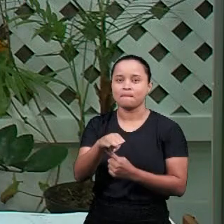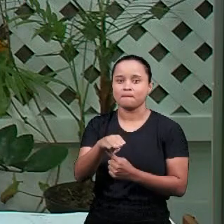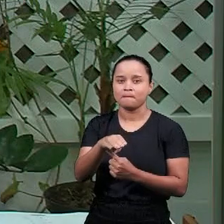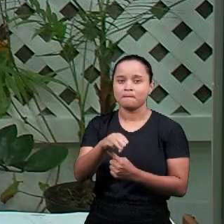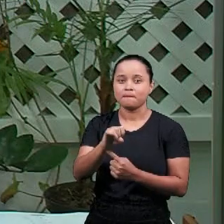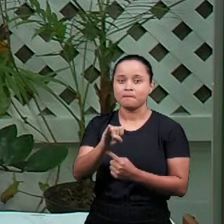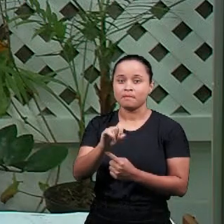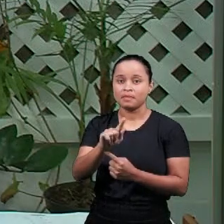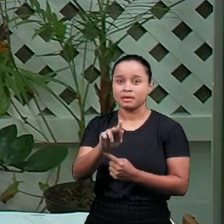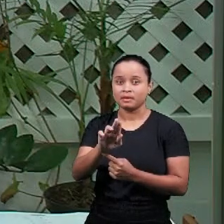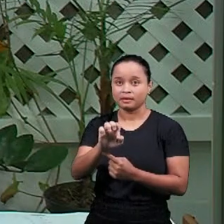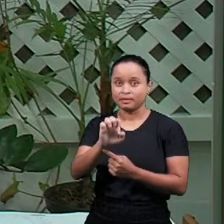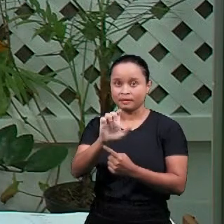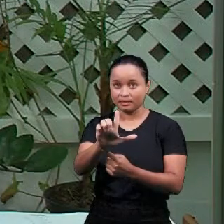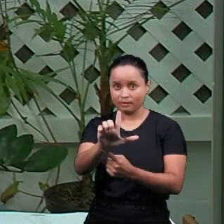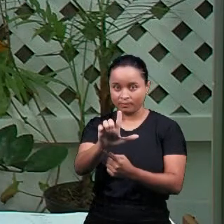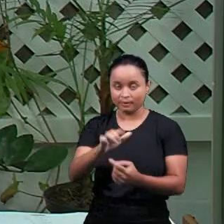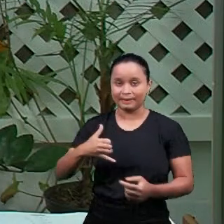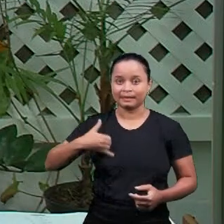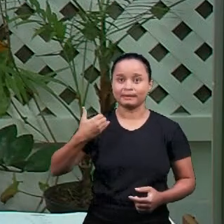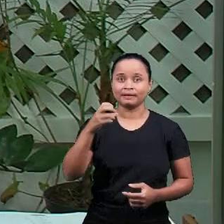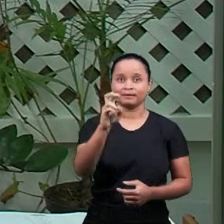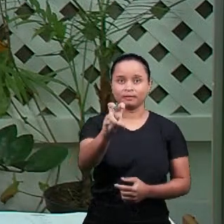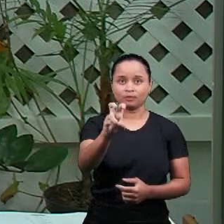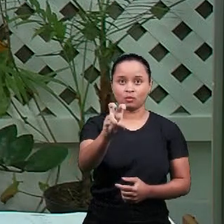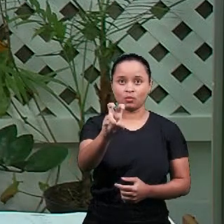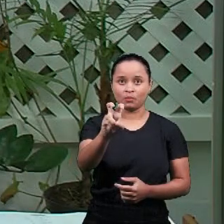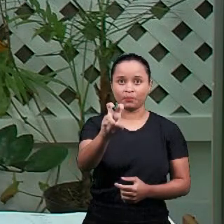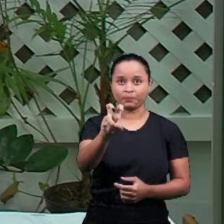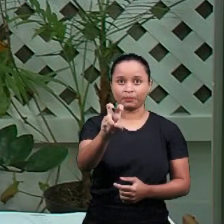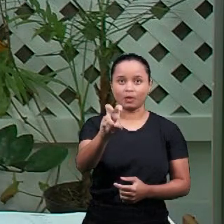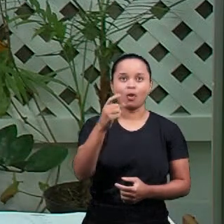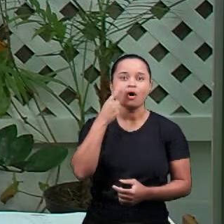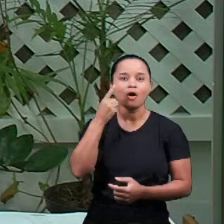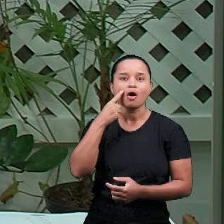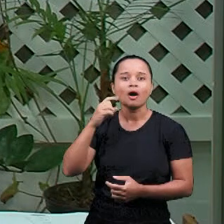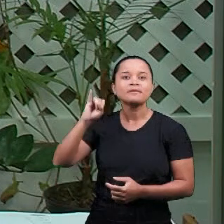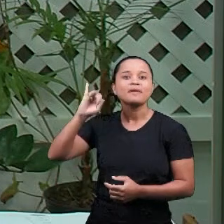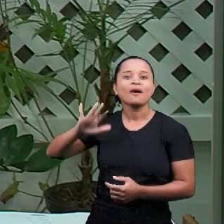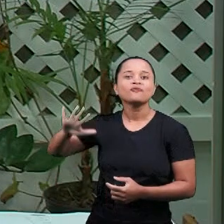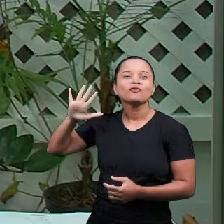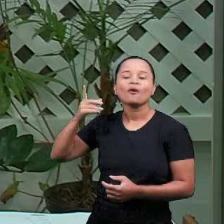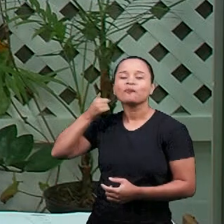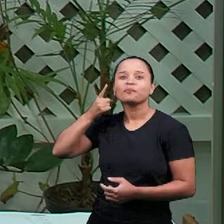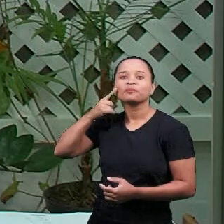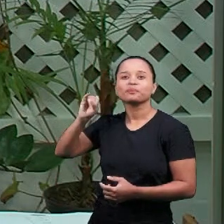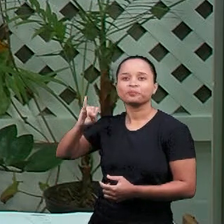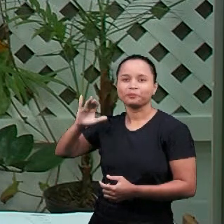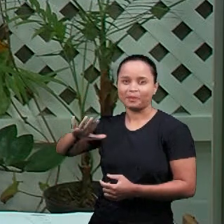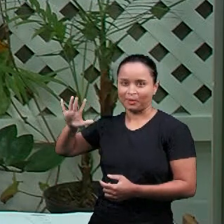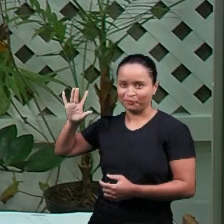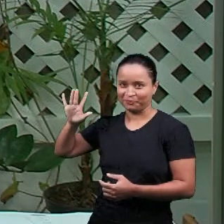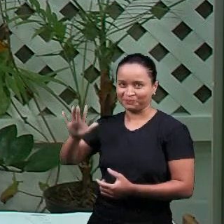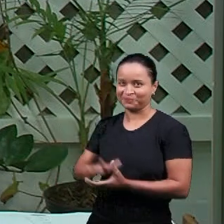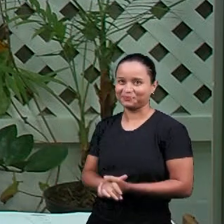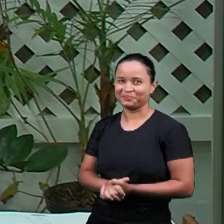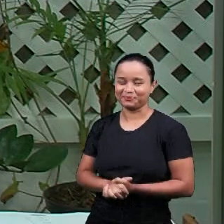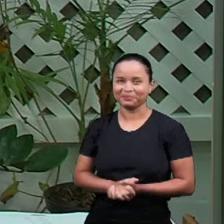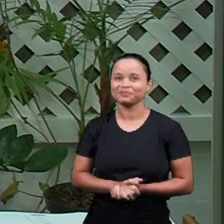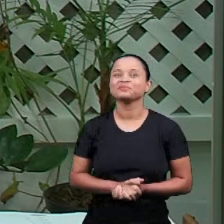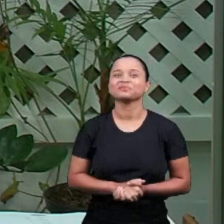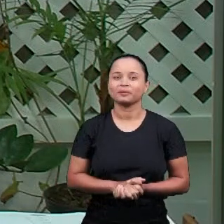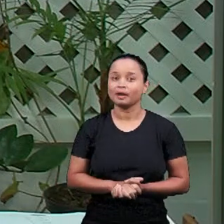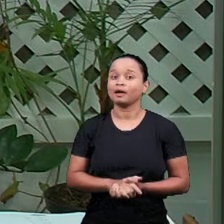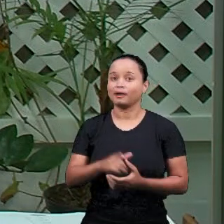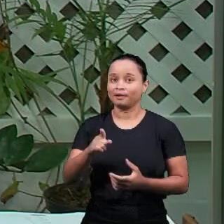Nascimento Pessoa, 5 ans. Il a 5 ans de Villa Pavão. Regardez sa figure ici, pour ceux qui veulent voir.